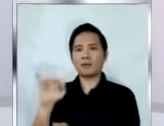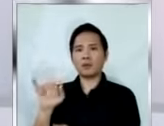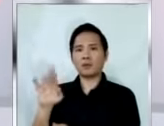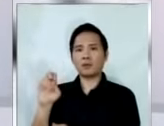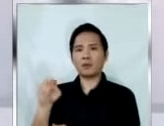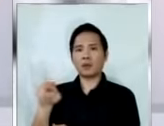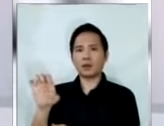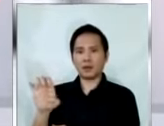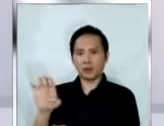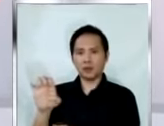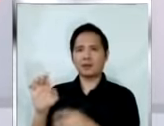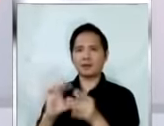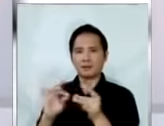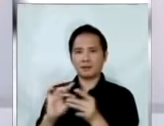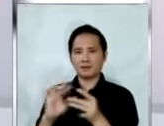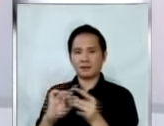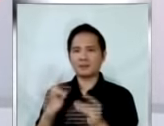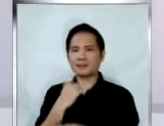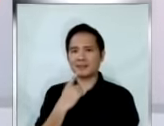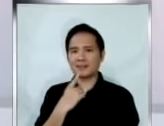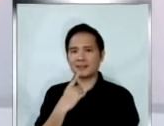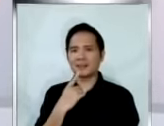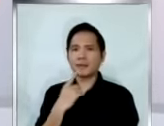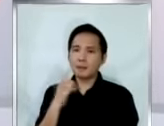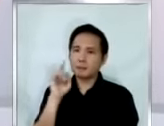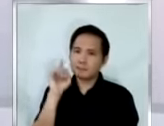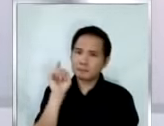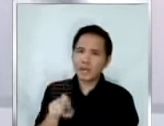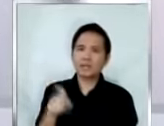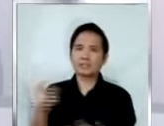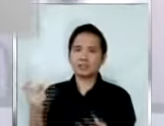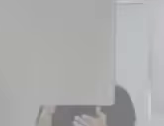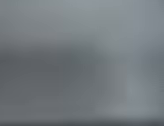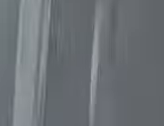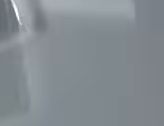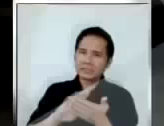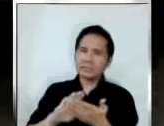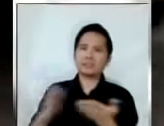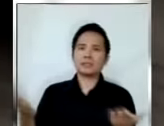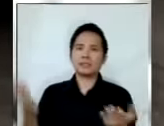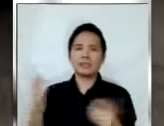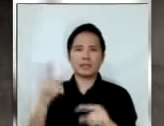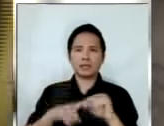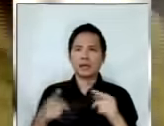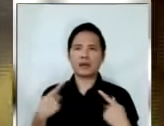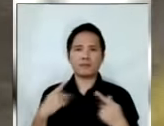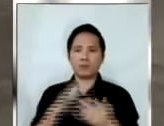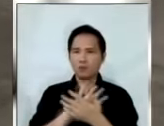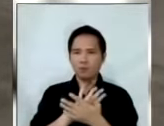walang COVID na mga uuwi. Nakatutok si Joseph Moro.